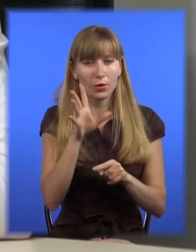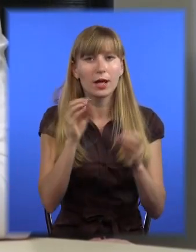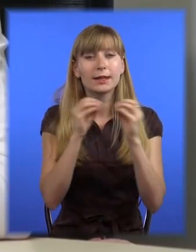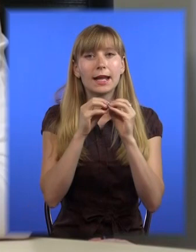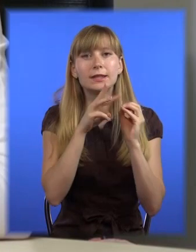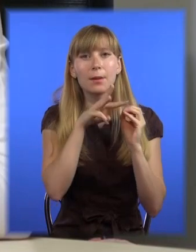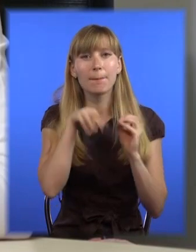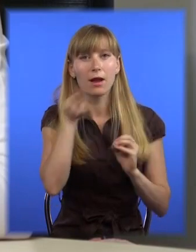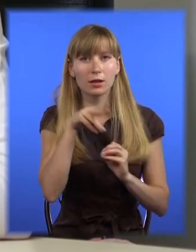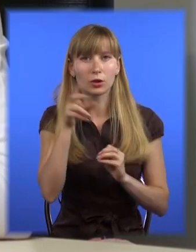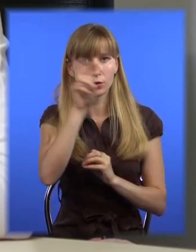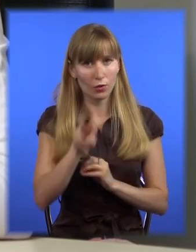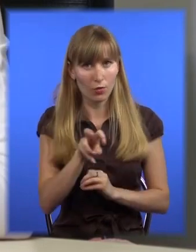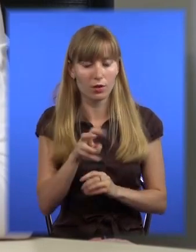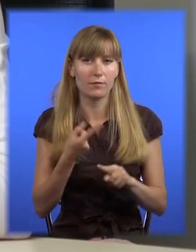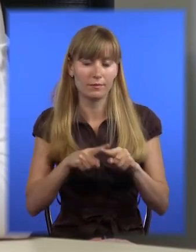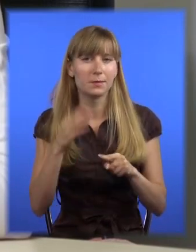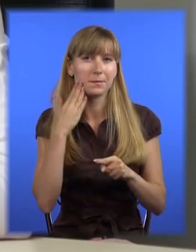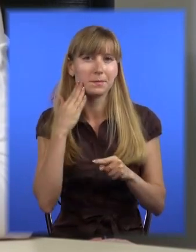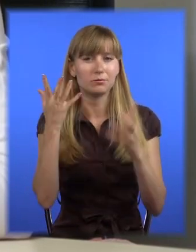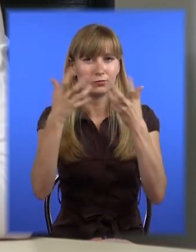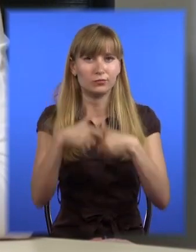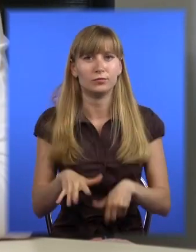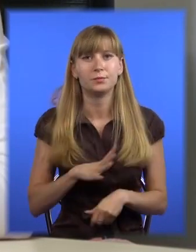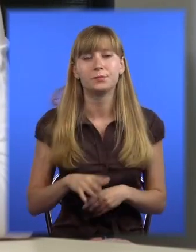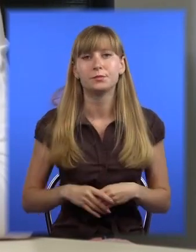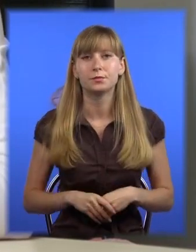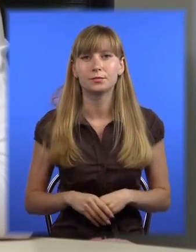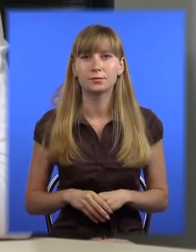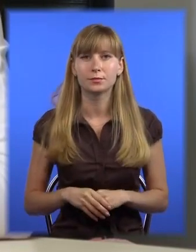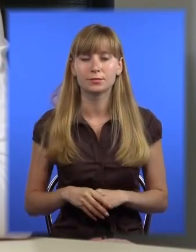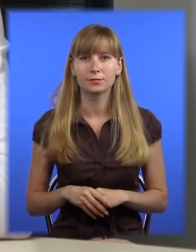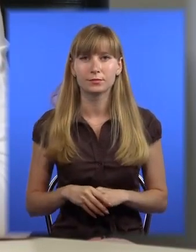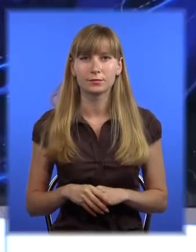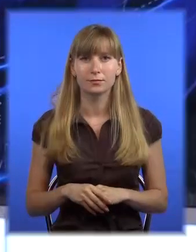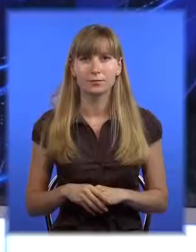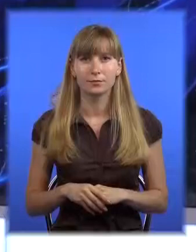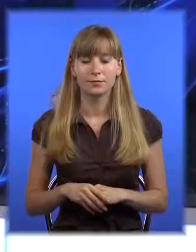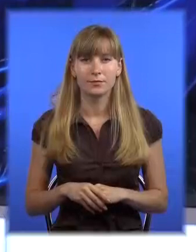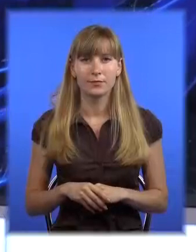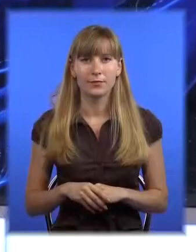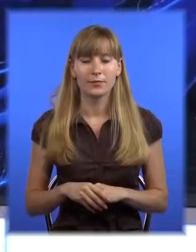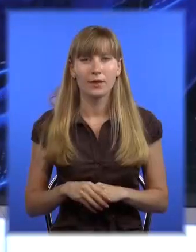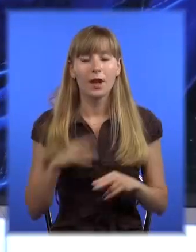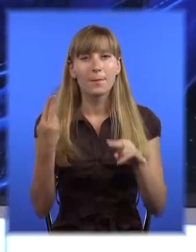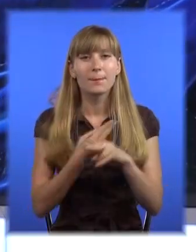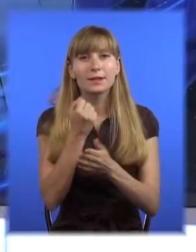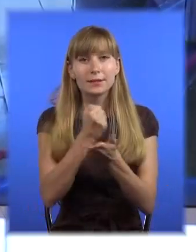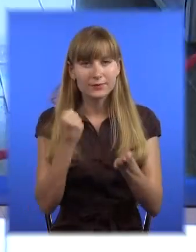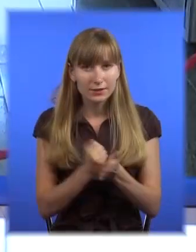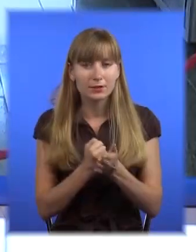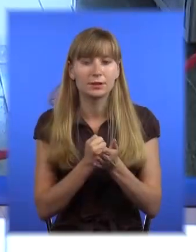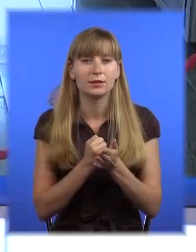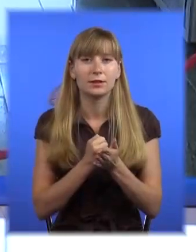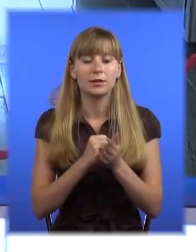цифри – 10 мільярдів доларів. Принаймні такою була статистика минулого року. Нагадаю, безвізовими